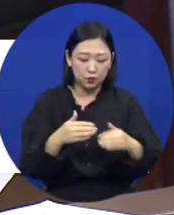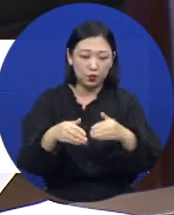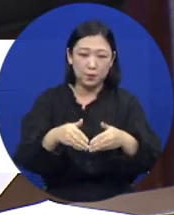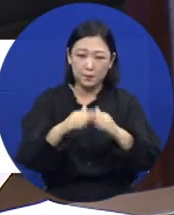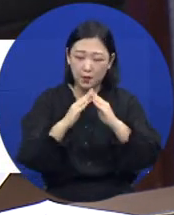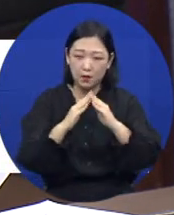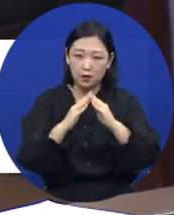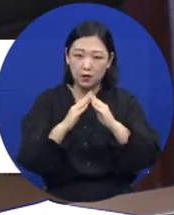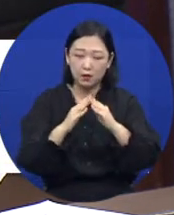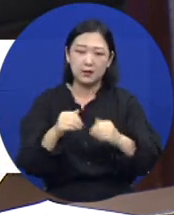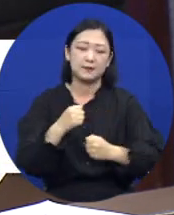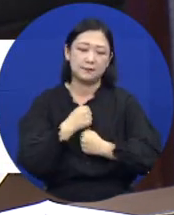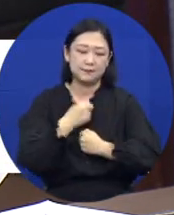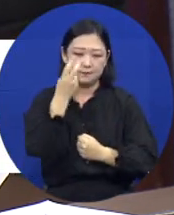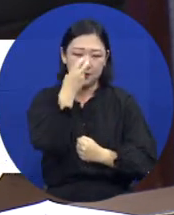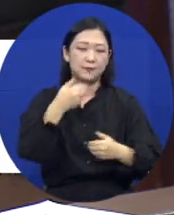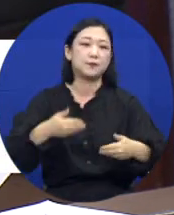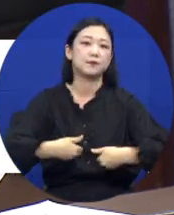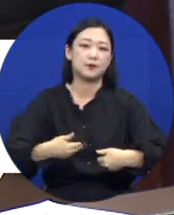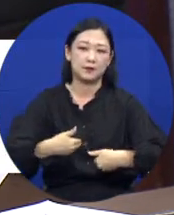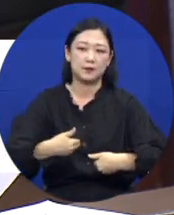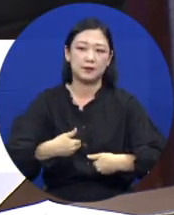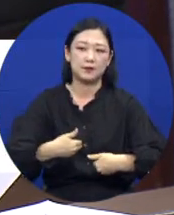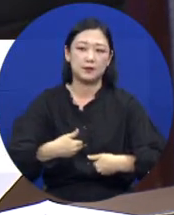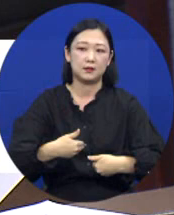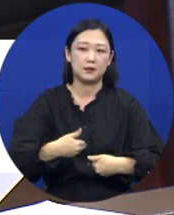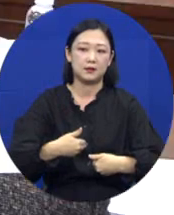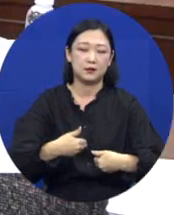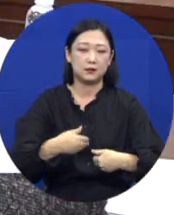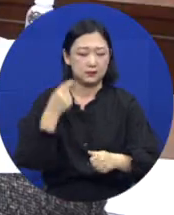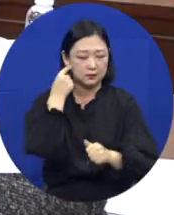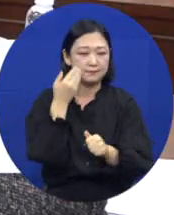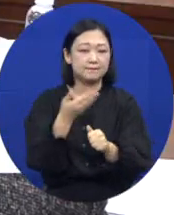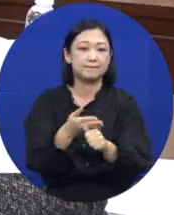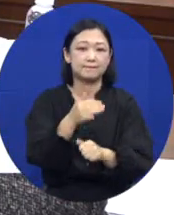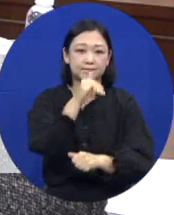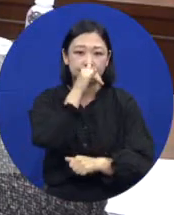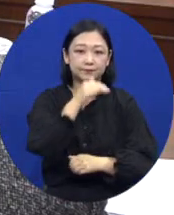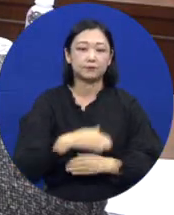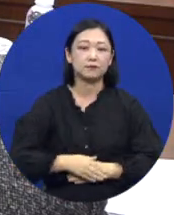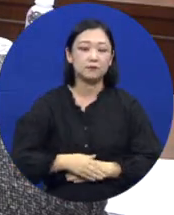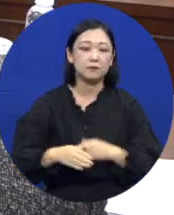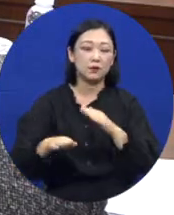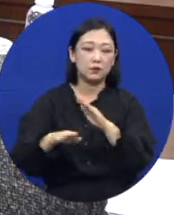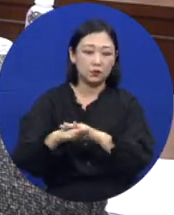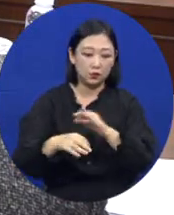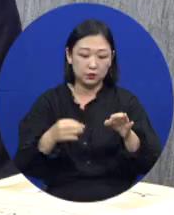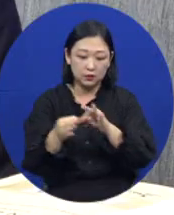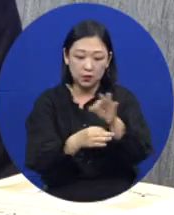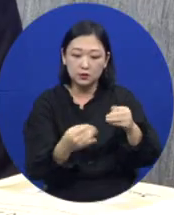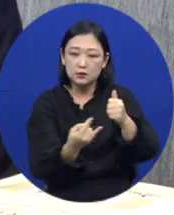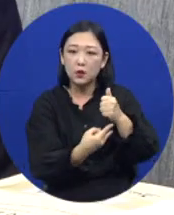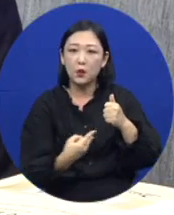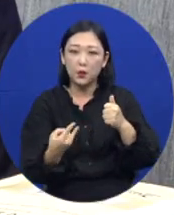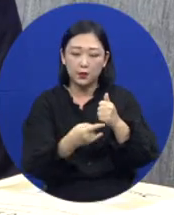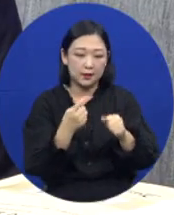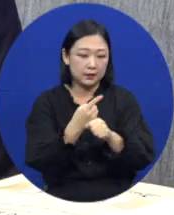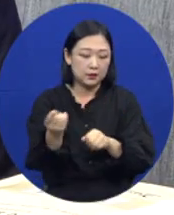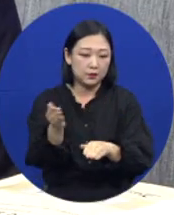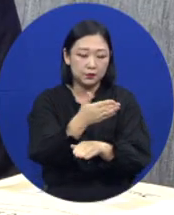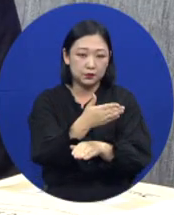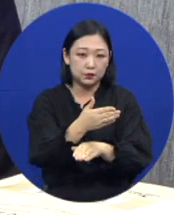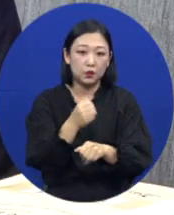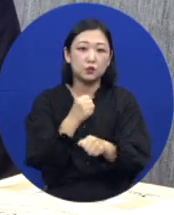수준은 건프라 필요하다는 2판 이미 이건 한편 농 수 축 경제위원회 는 내년부터 목